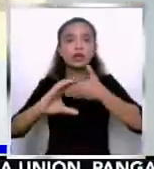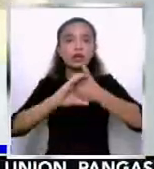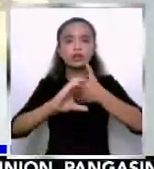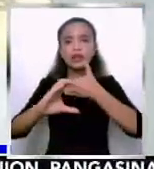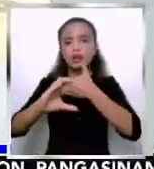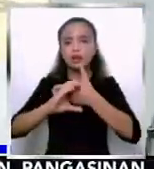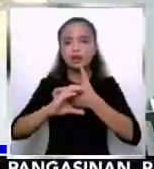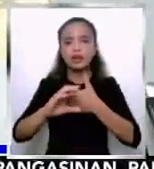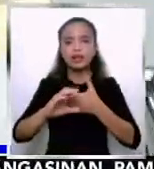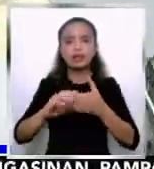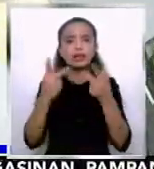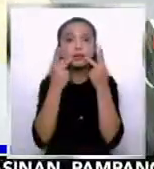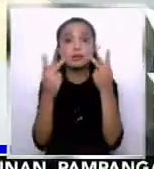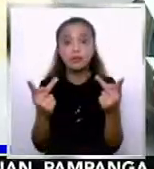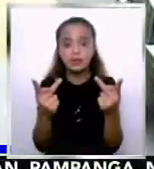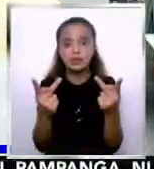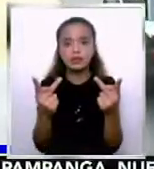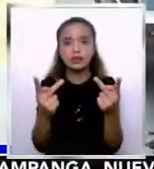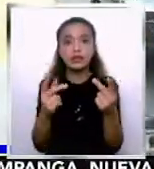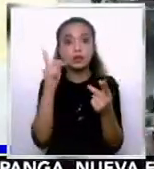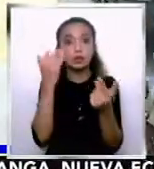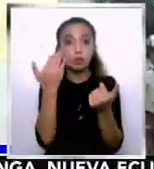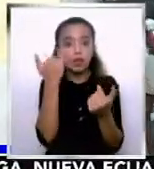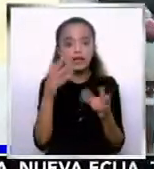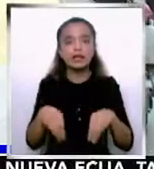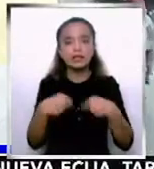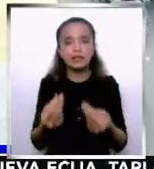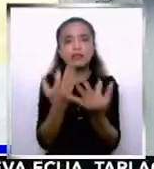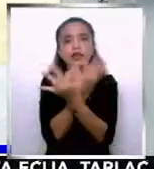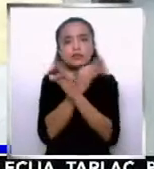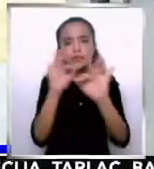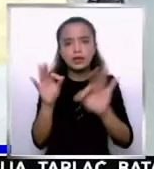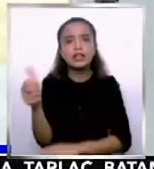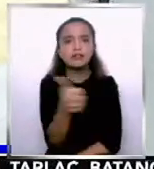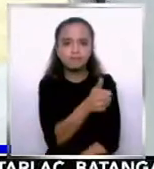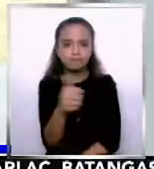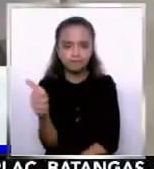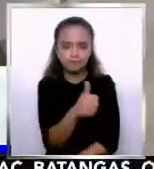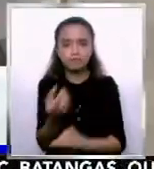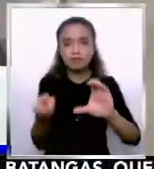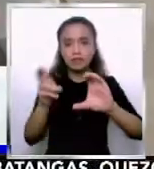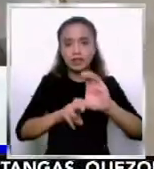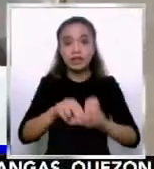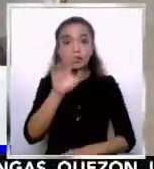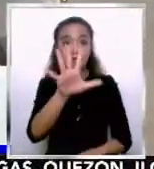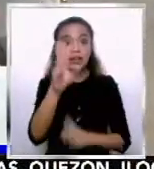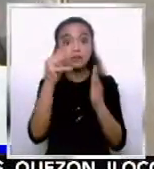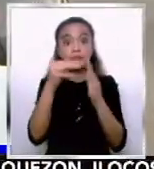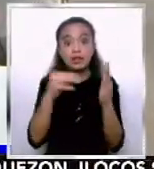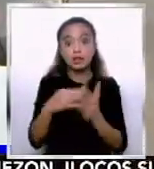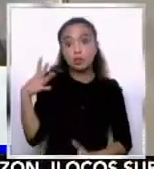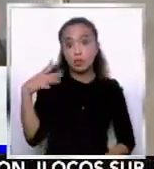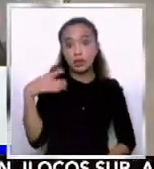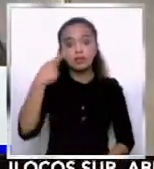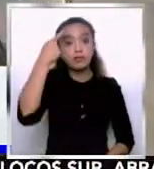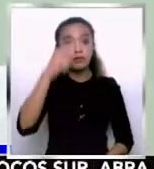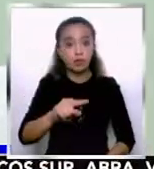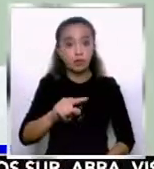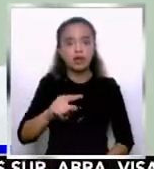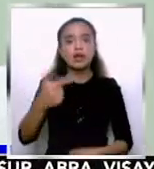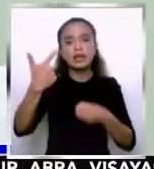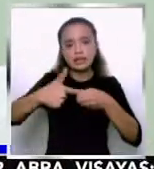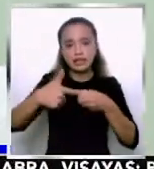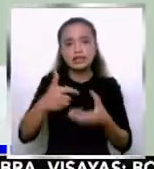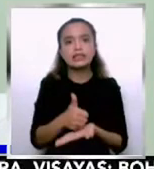pampublikong sasakyan para magbigay ng libreng sakay. At may 5 billion pesos pa na parating para sa fuel subsidy sa mga driver.